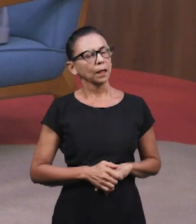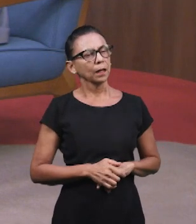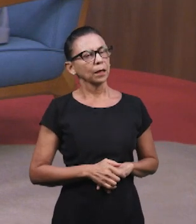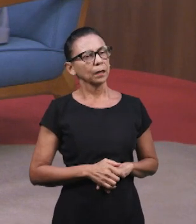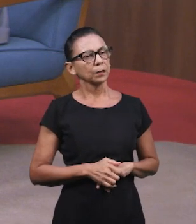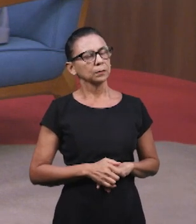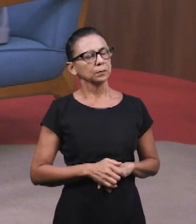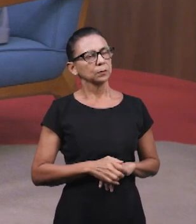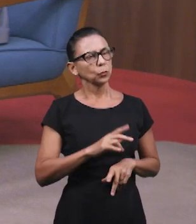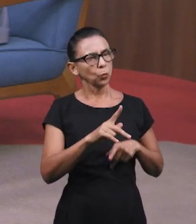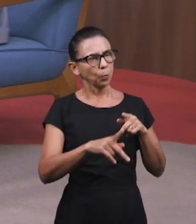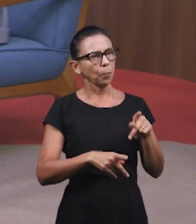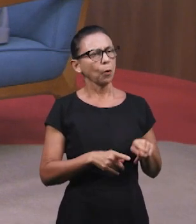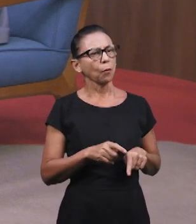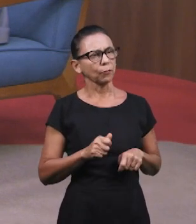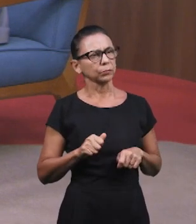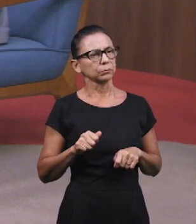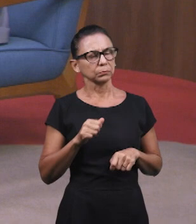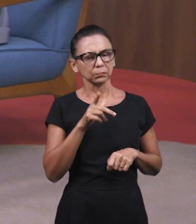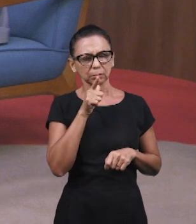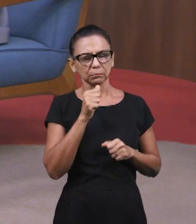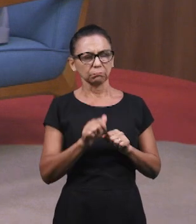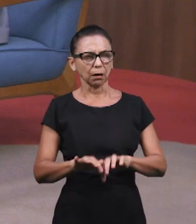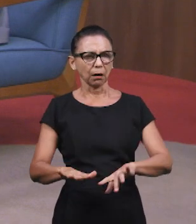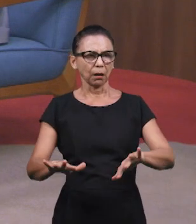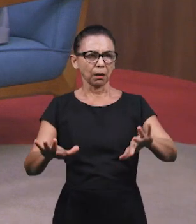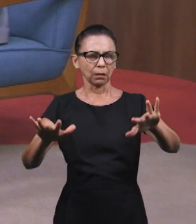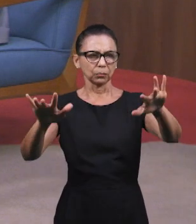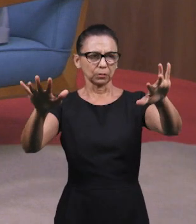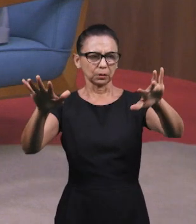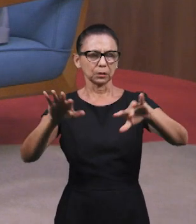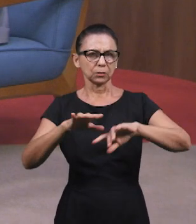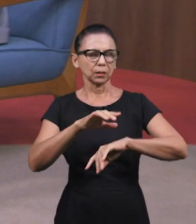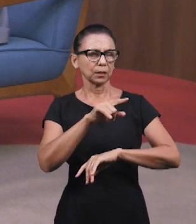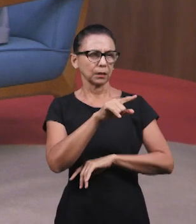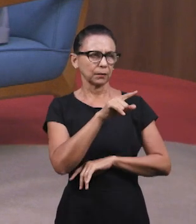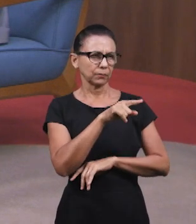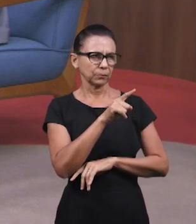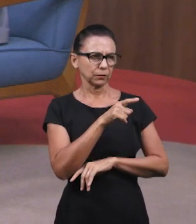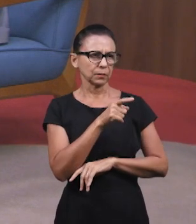vous avez mis de manière très bien présentée,